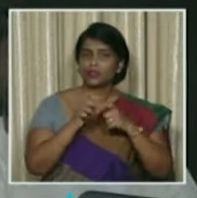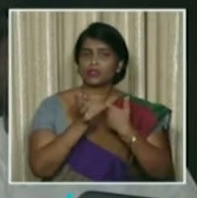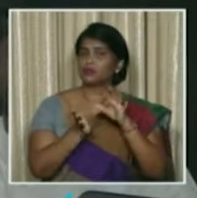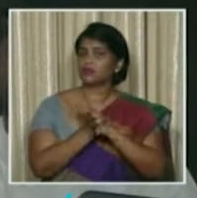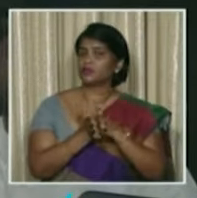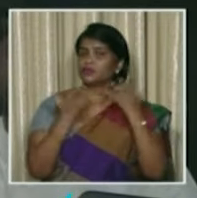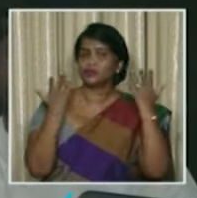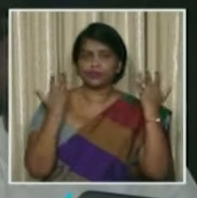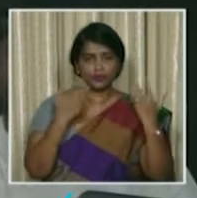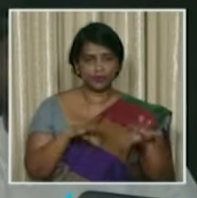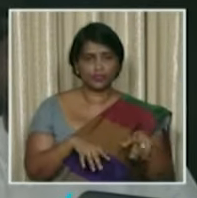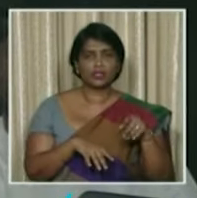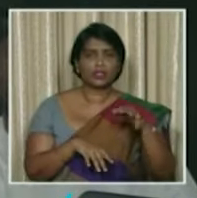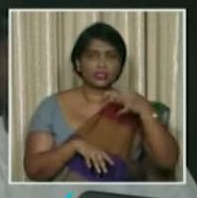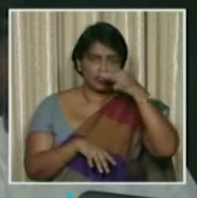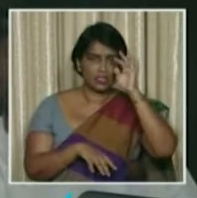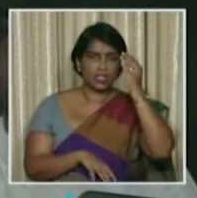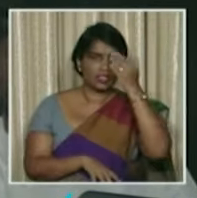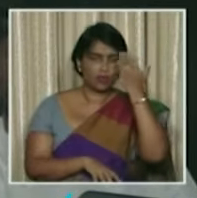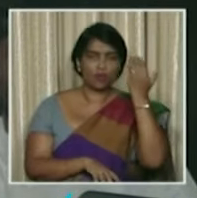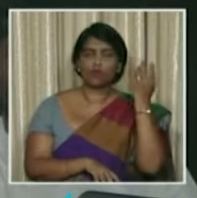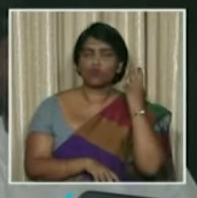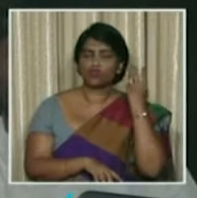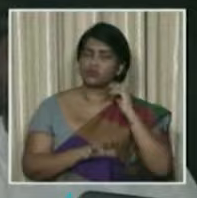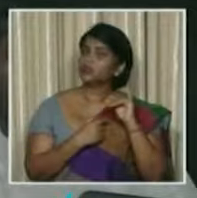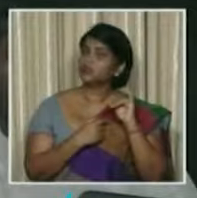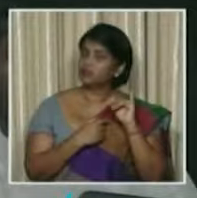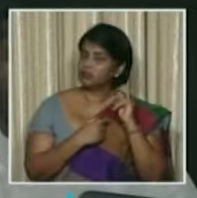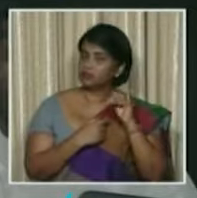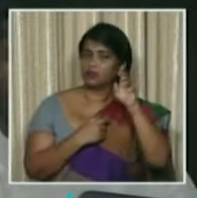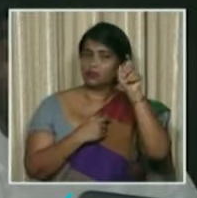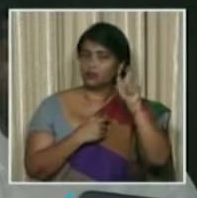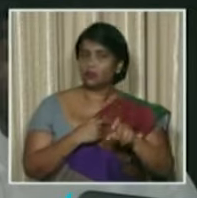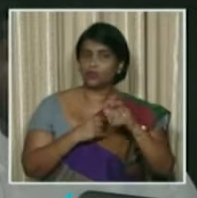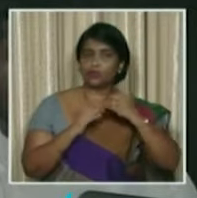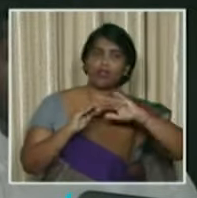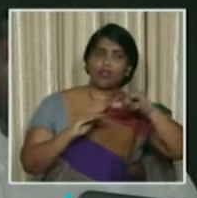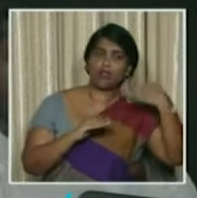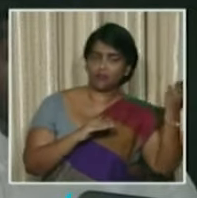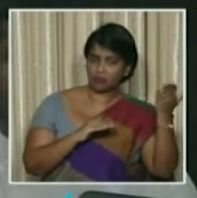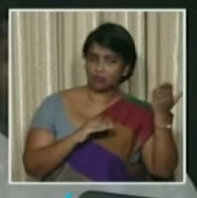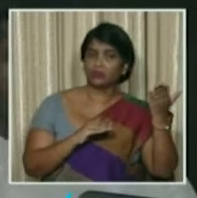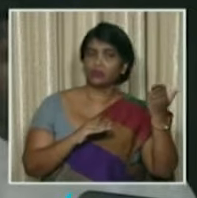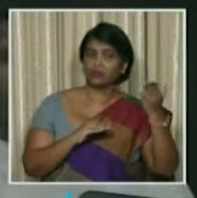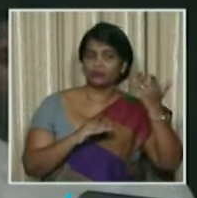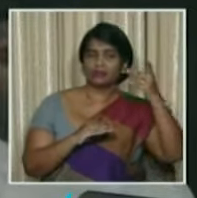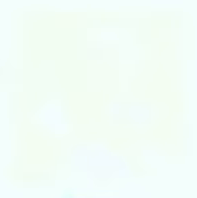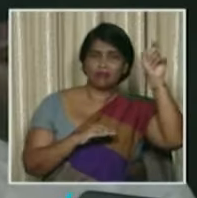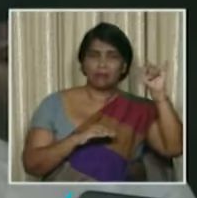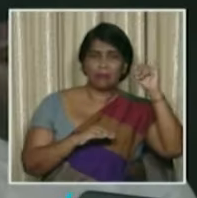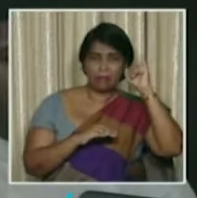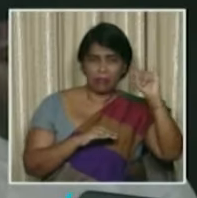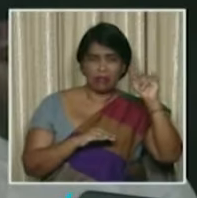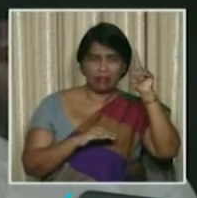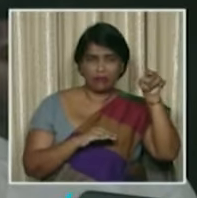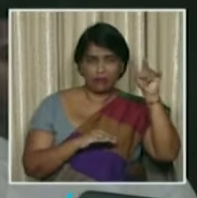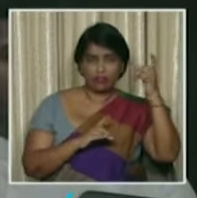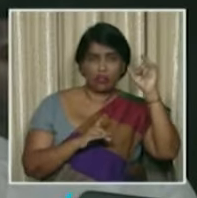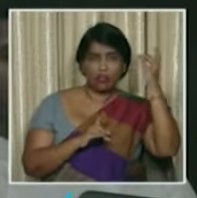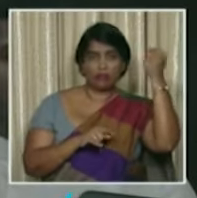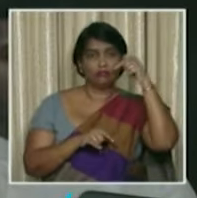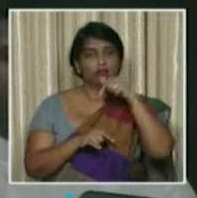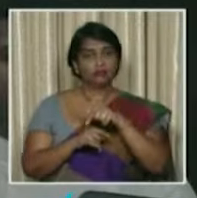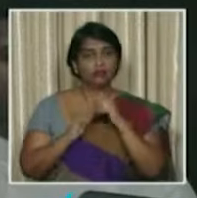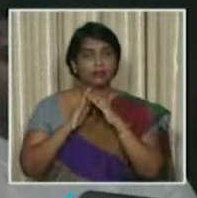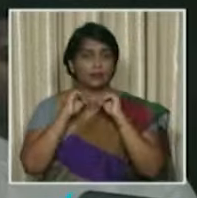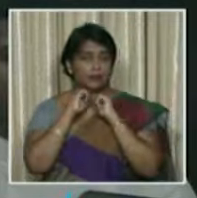කරලා ඉවරයි ඒකේ සිංහල දෙමළ මුස්ලිම් සියලු දෙනා ඉන්නවා පිටපලාතක ඉඳලා එහෙ මොන හරි වැරද්දක් කළා කොළඹට ඇවිල්ලා